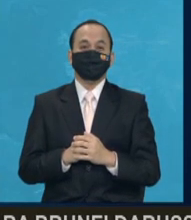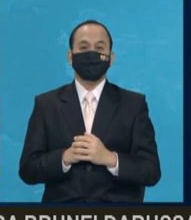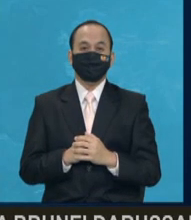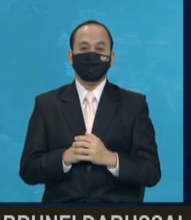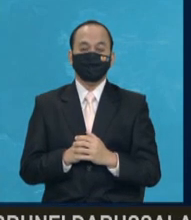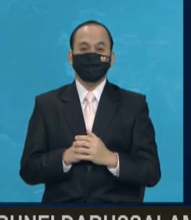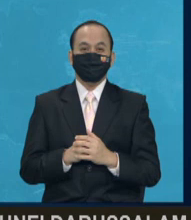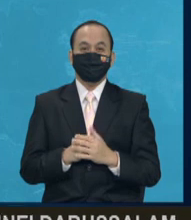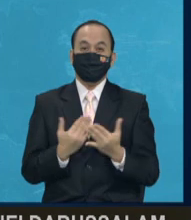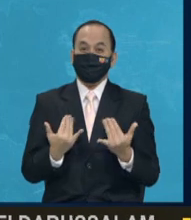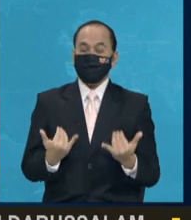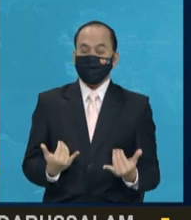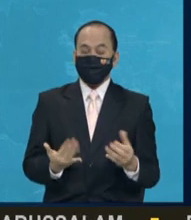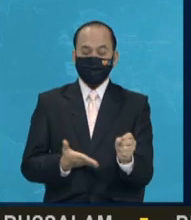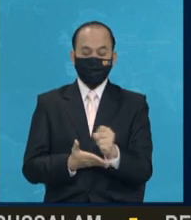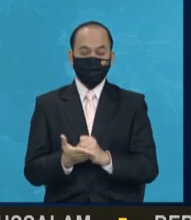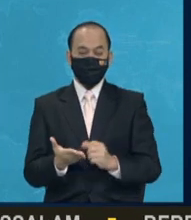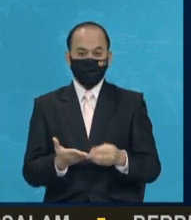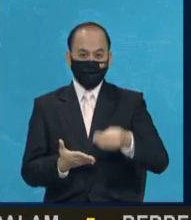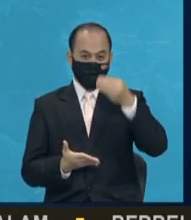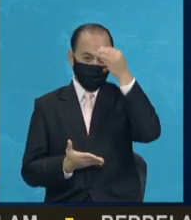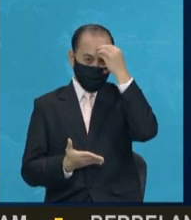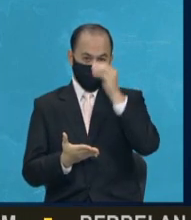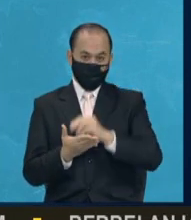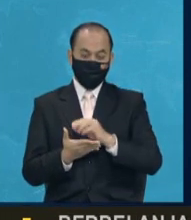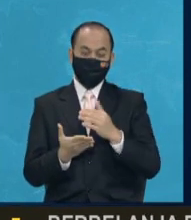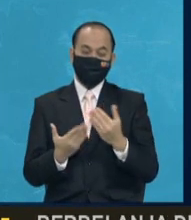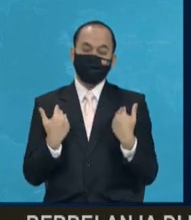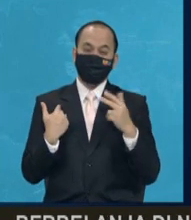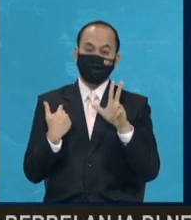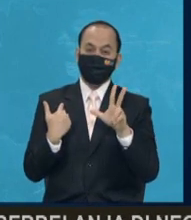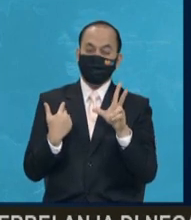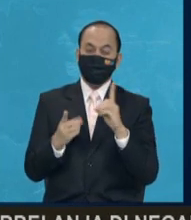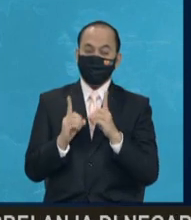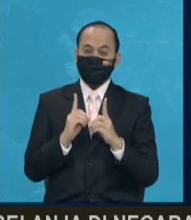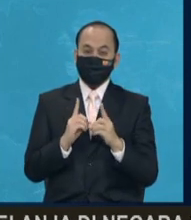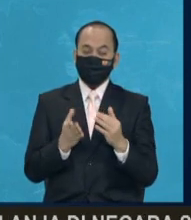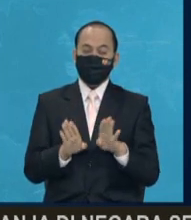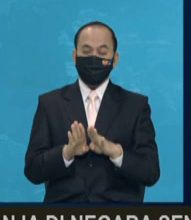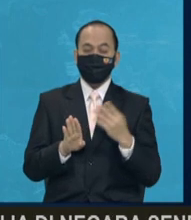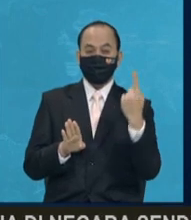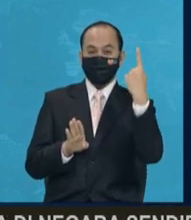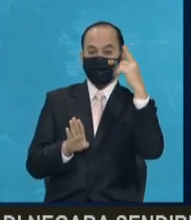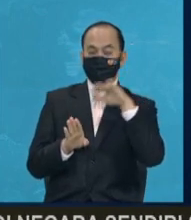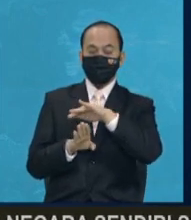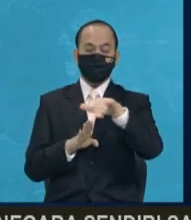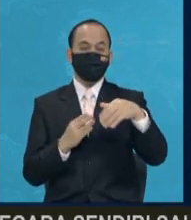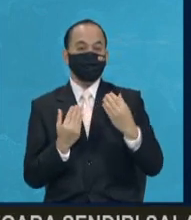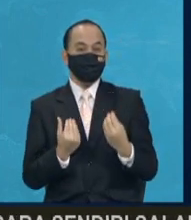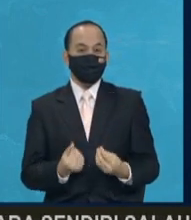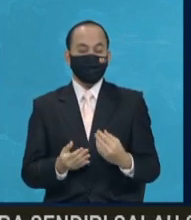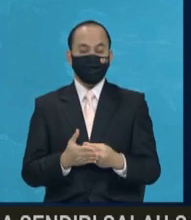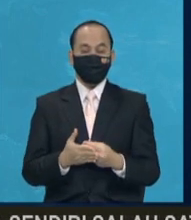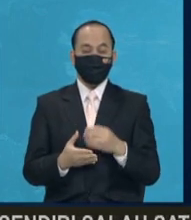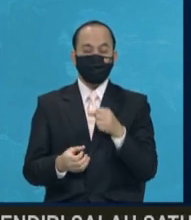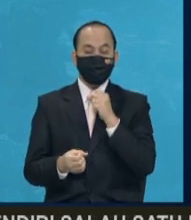Pada masa ini sesi pembelajaran menawarkan tiga dalam saja dan hanya dibukakan kepada orang awam yang